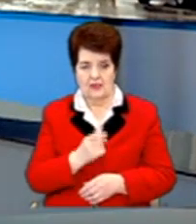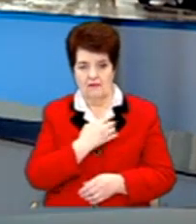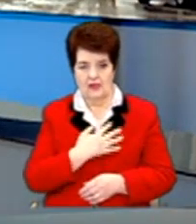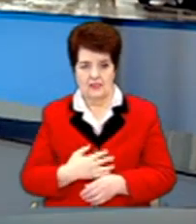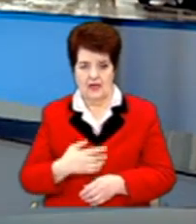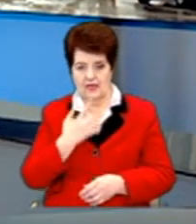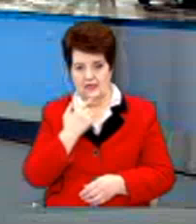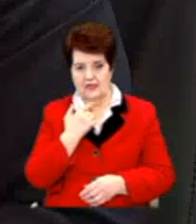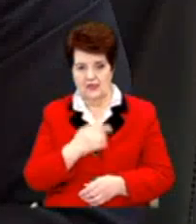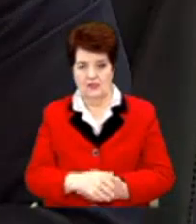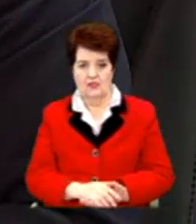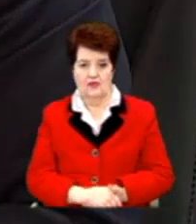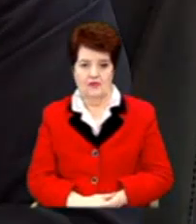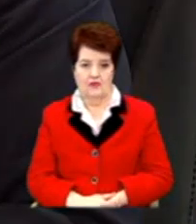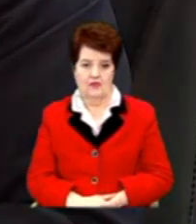sânge.